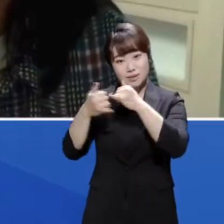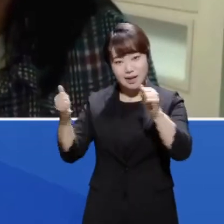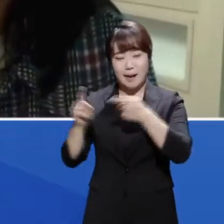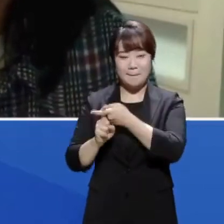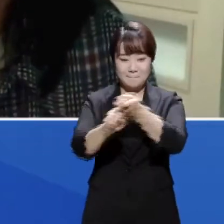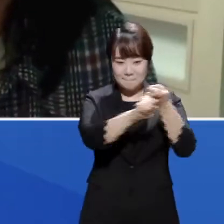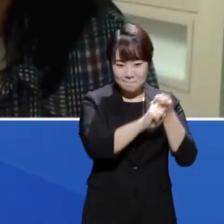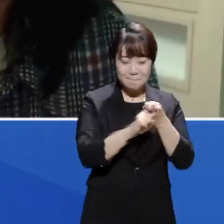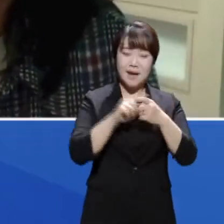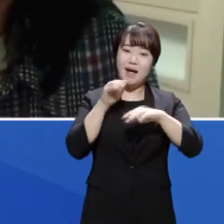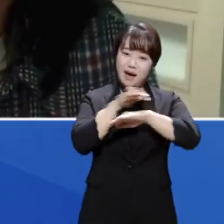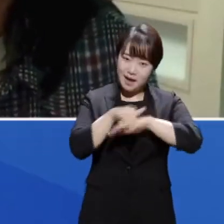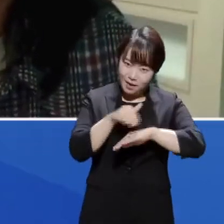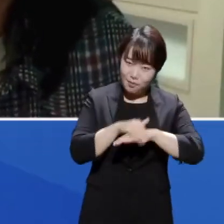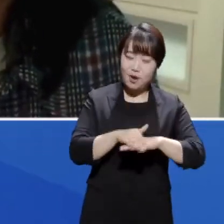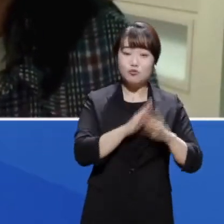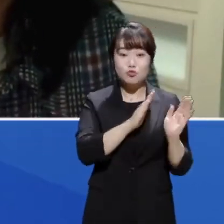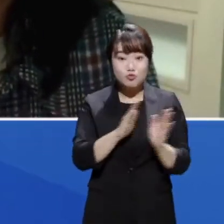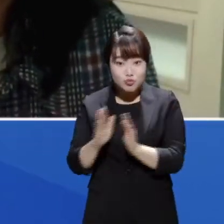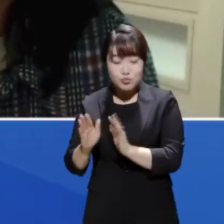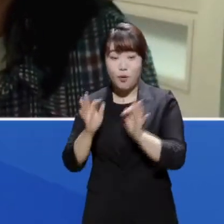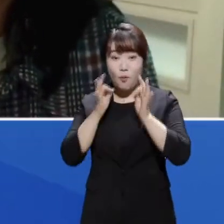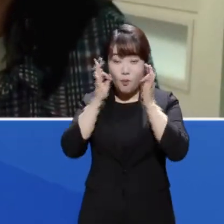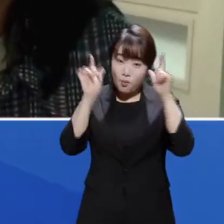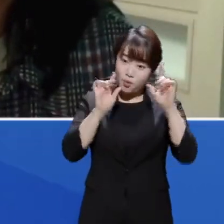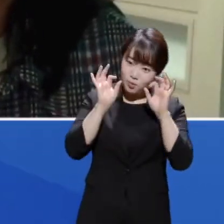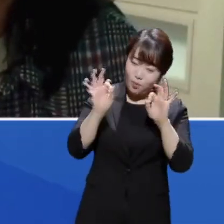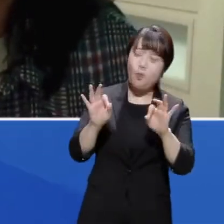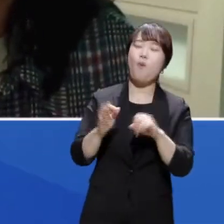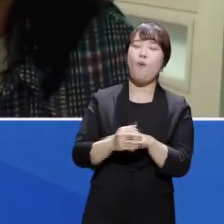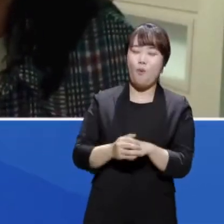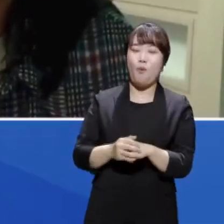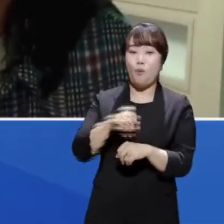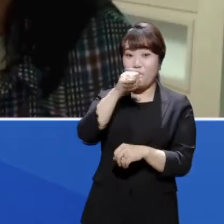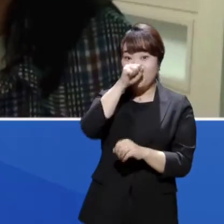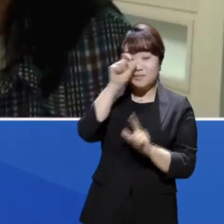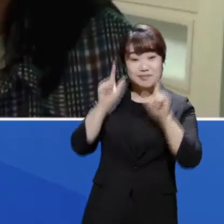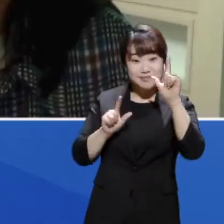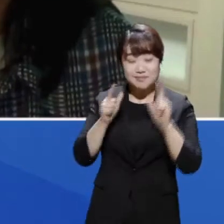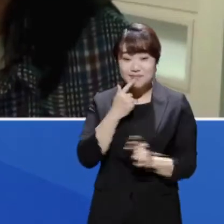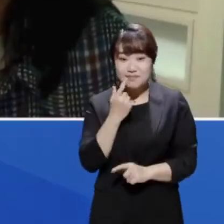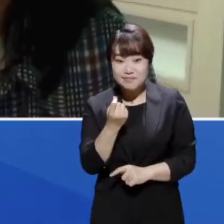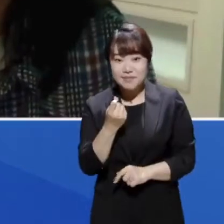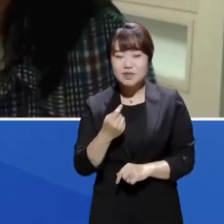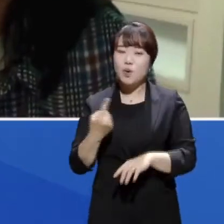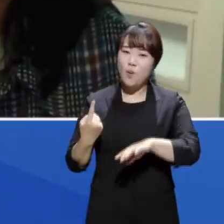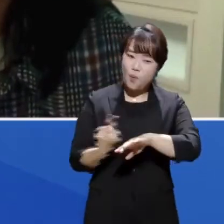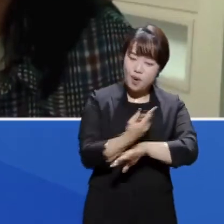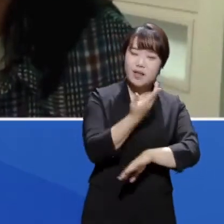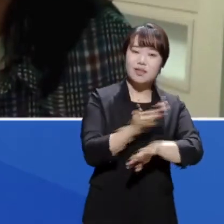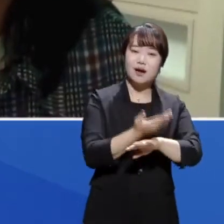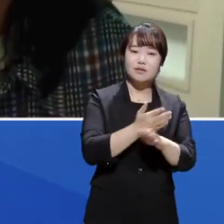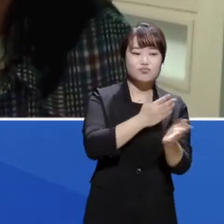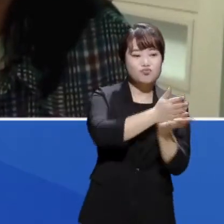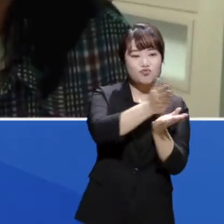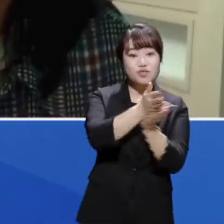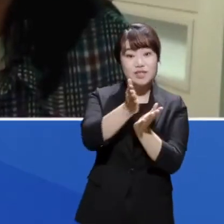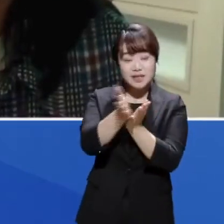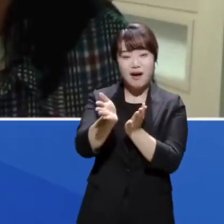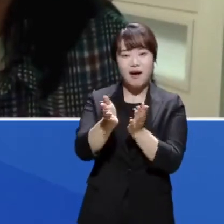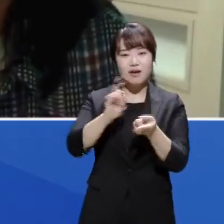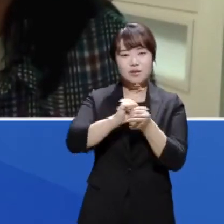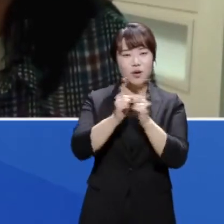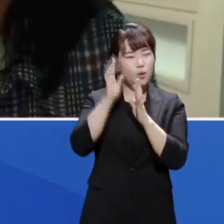행사를 기획하고 또 준비했다는 점에서 긍정적인 평가가 나오고 있습니다. 다른 분야에서 활동하는 많은 이들이 이게